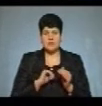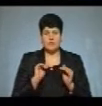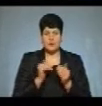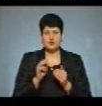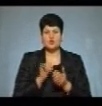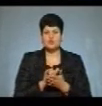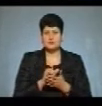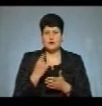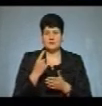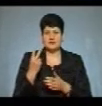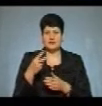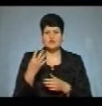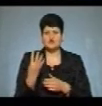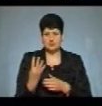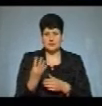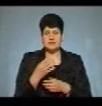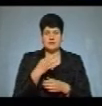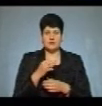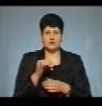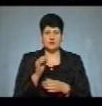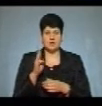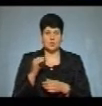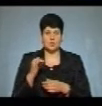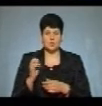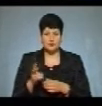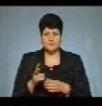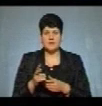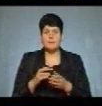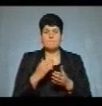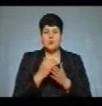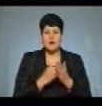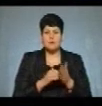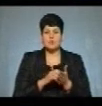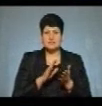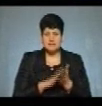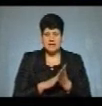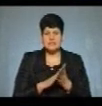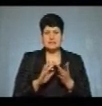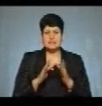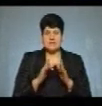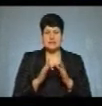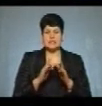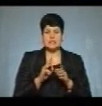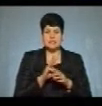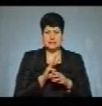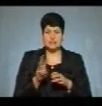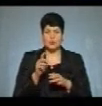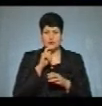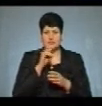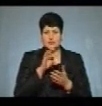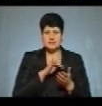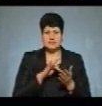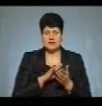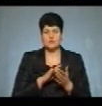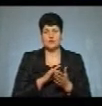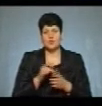Сумській області – 24, повідомив Юрій Шайнюк. Зазначив, програму реєстрації на сайті Українського центру оцінювання якості освіти для